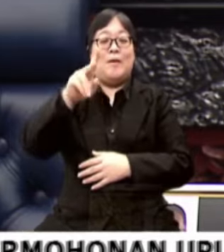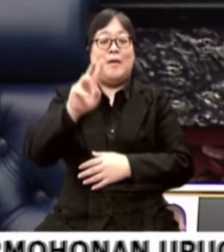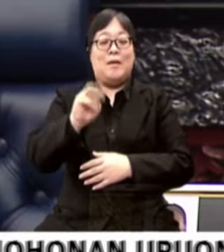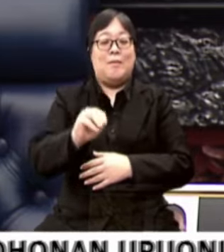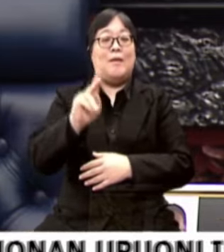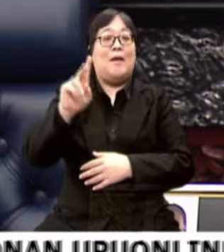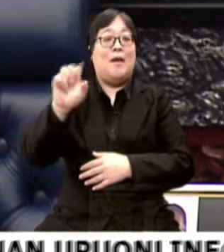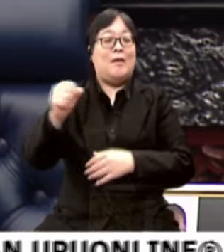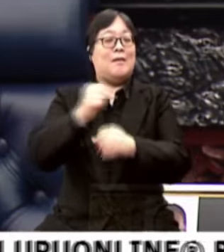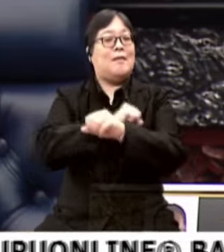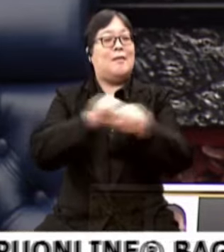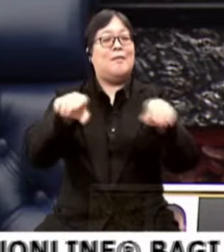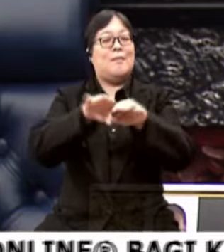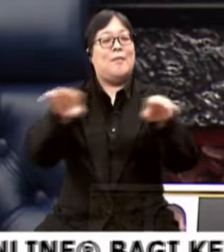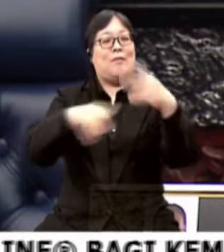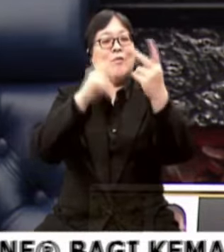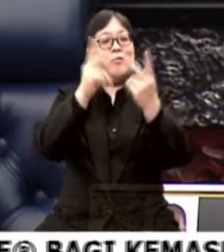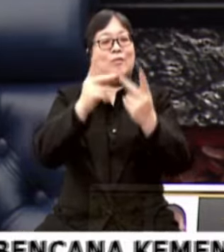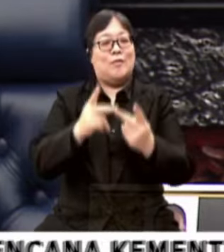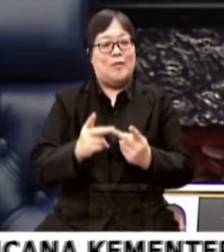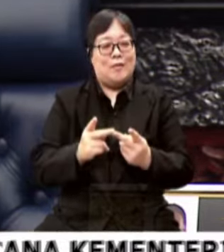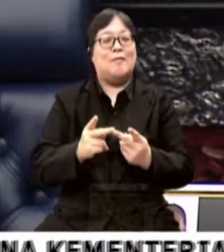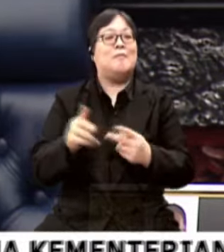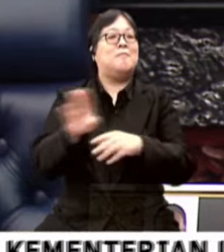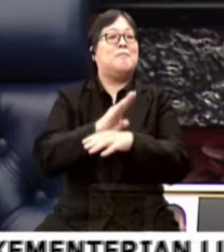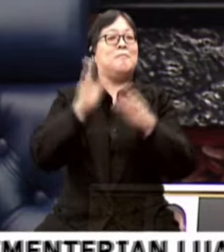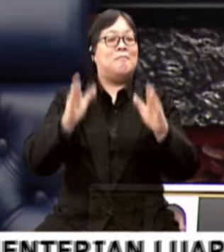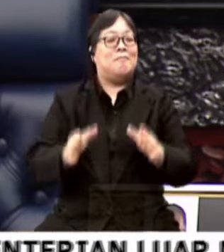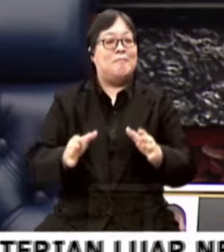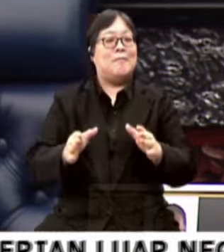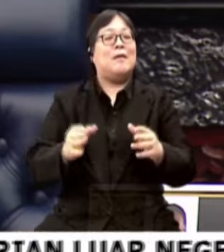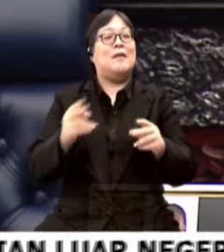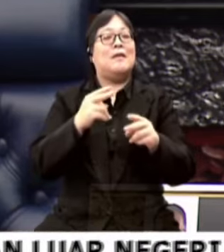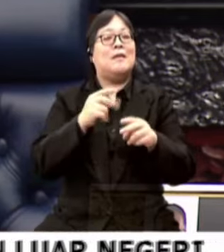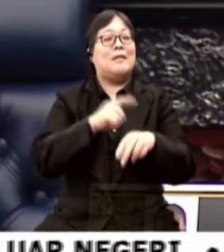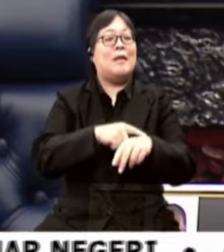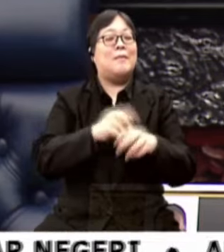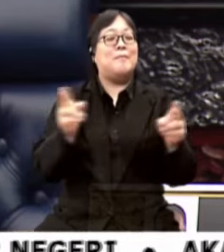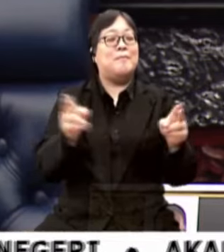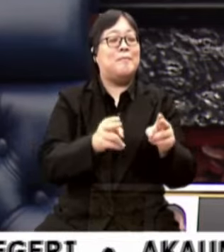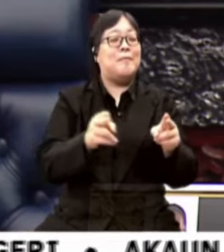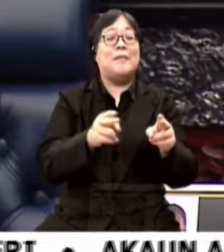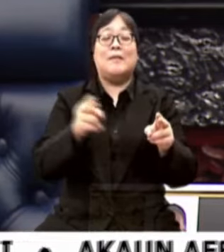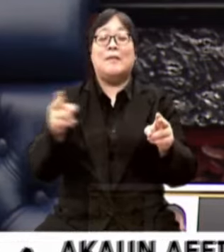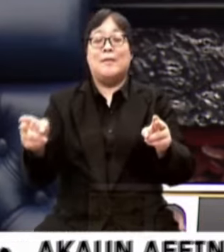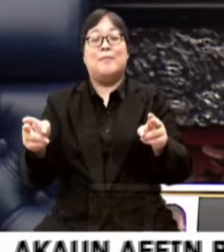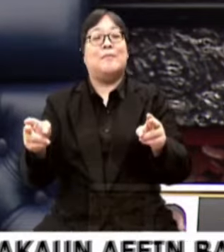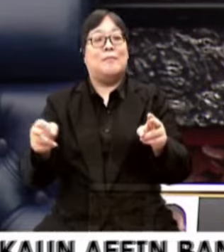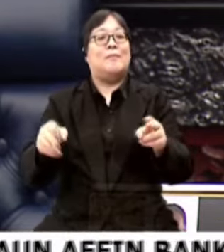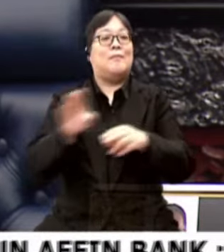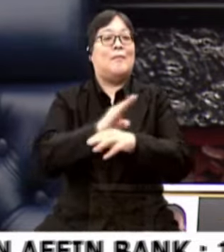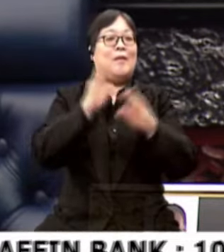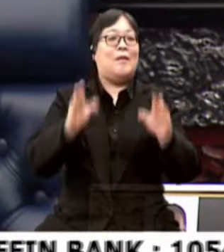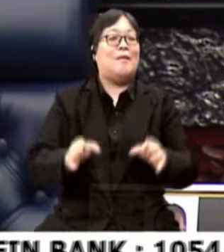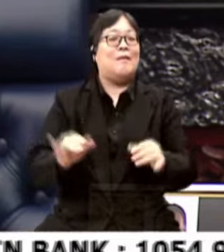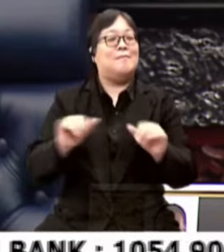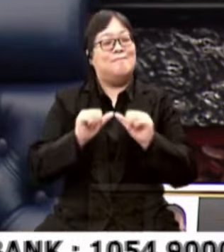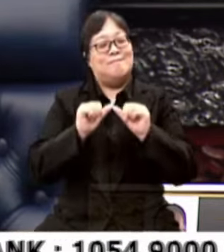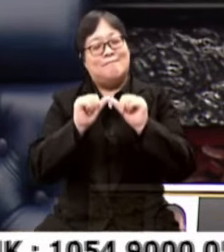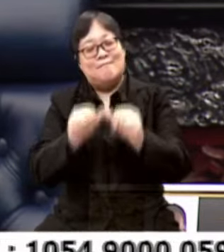platform yang bersesuaian kepada Usahawan untuk jangka pendek dan jangka panjang agar Usahawan ini terus